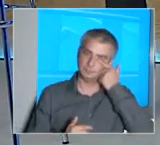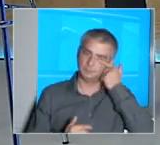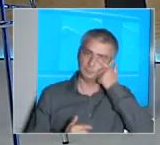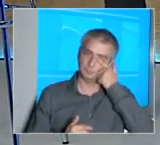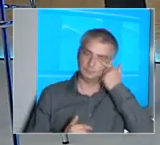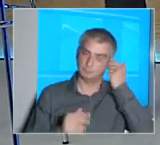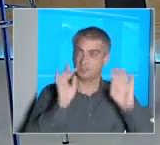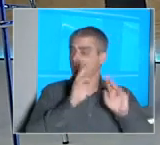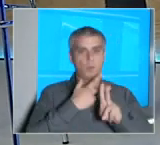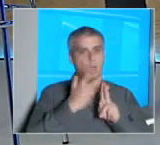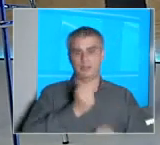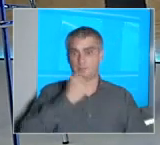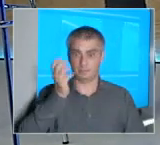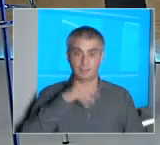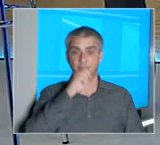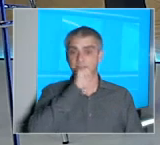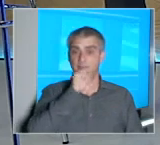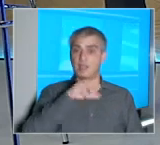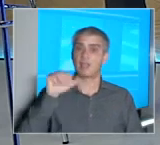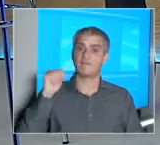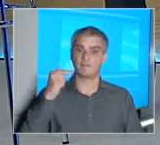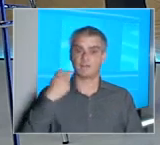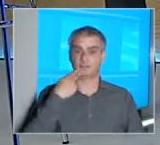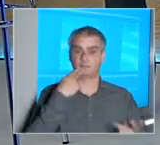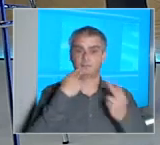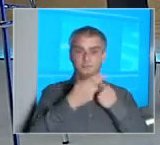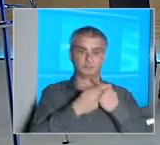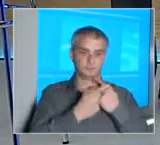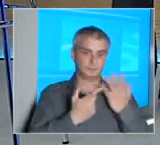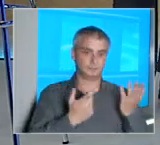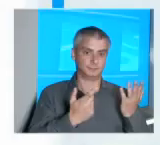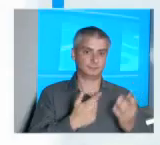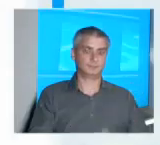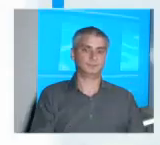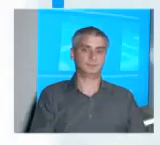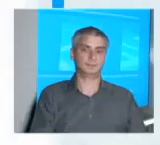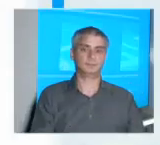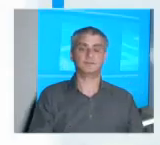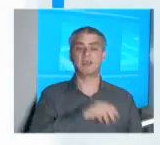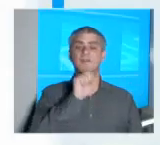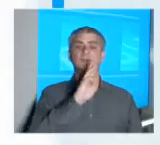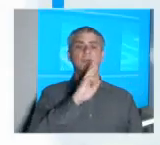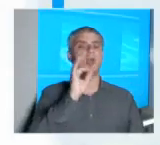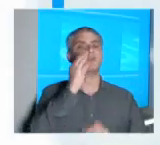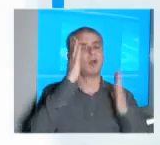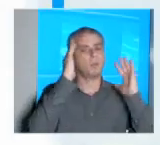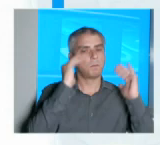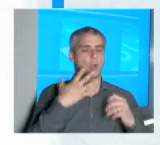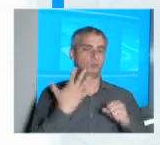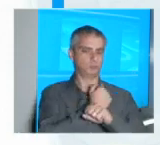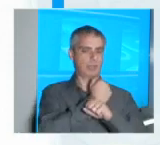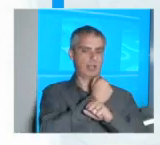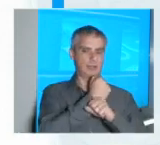רק ממפלגות הימין, גם הזמר אביב גפן הגיב בחשבון הטוויטר שלו ורשם, אפרים שמיר, הדבורה הפחות